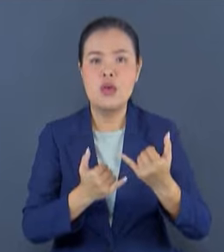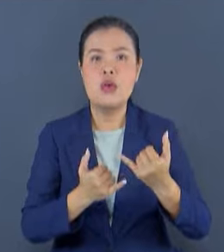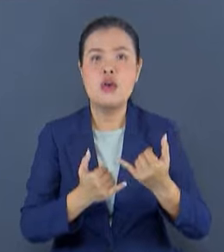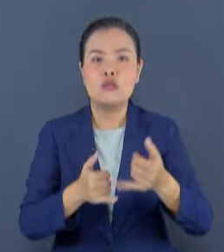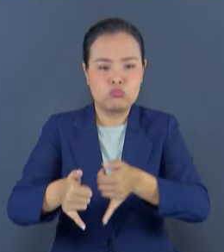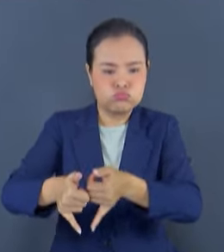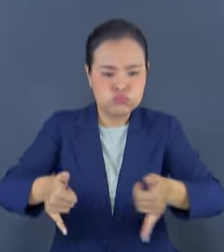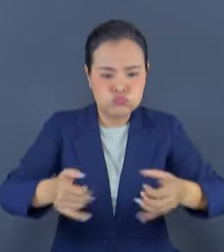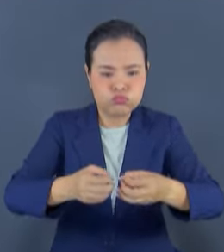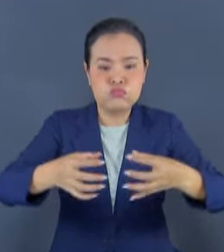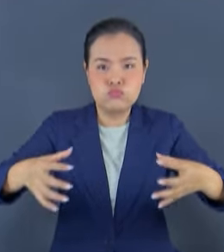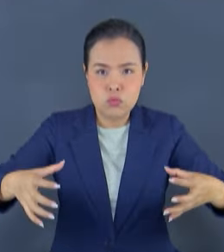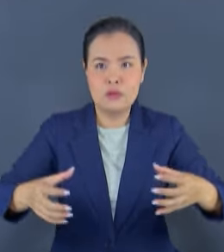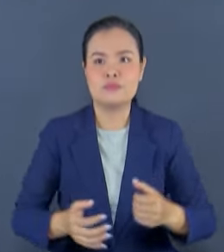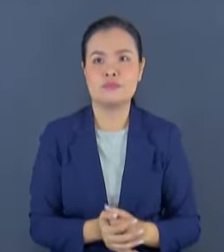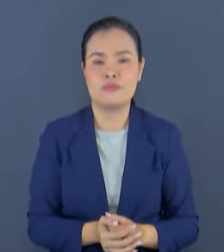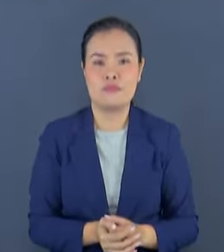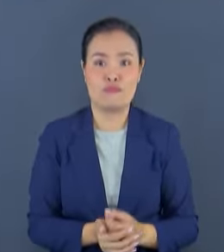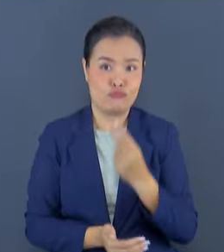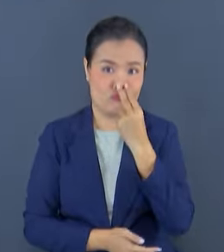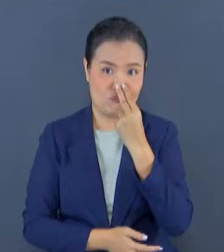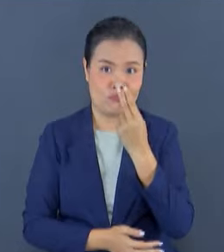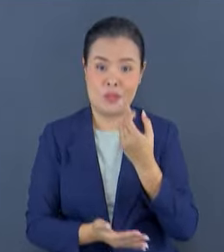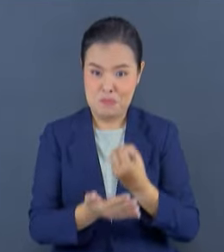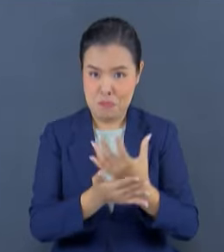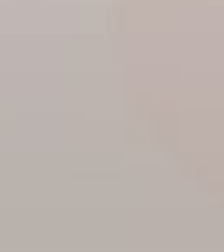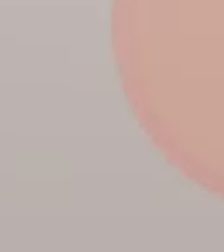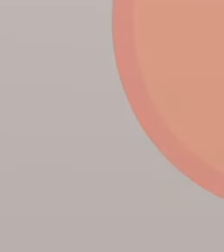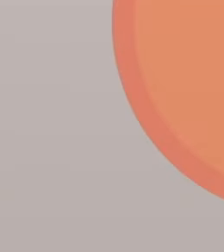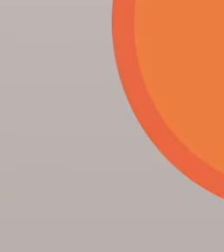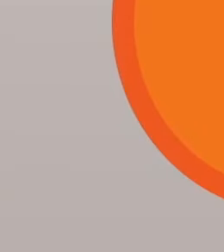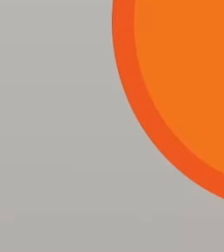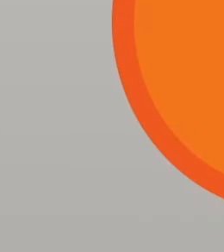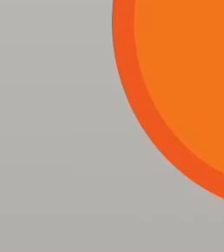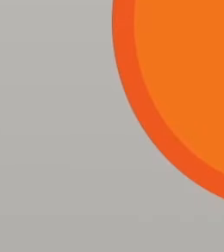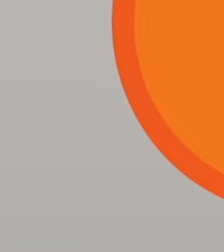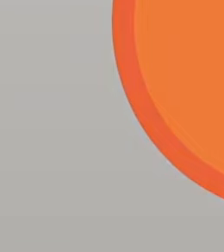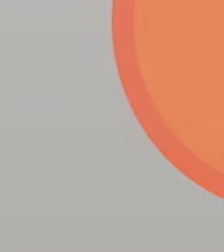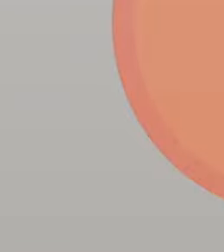ธุ์ด้วยครับ โอ้โหหน้าตานะดูไว้นะเขาแพงขนาดนี้เนี่ย